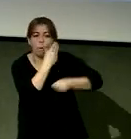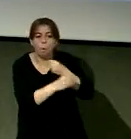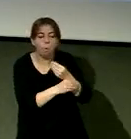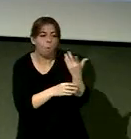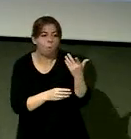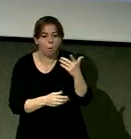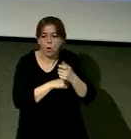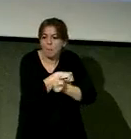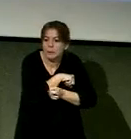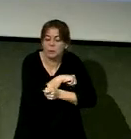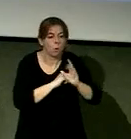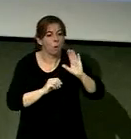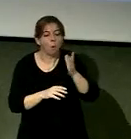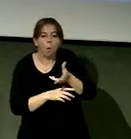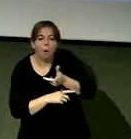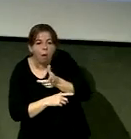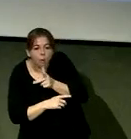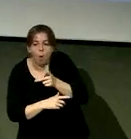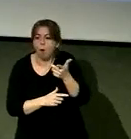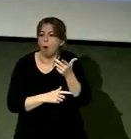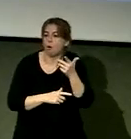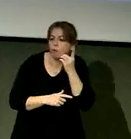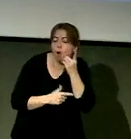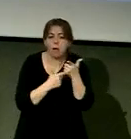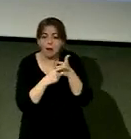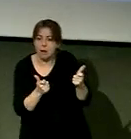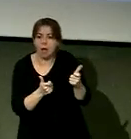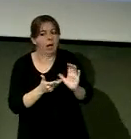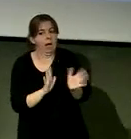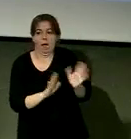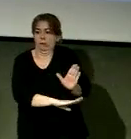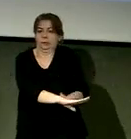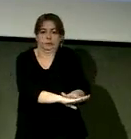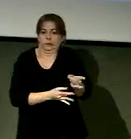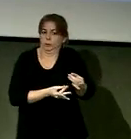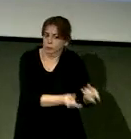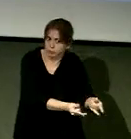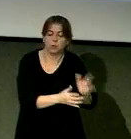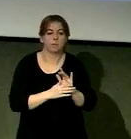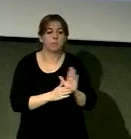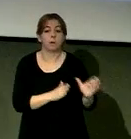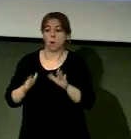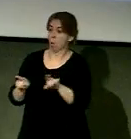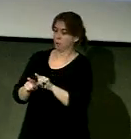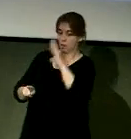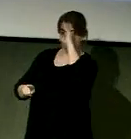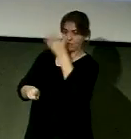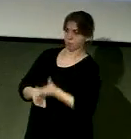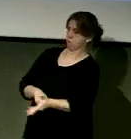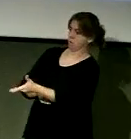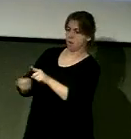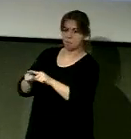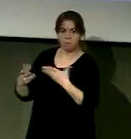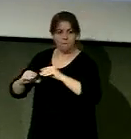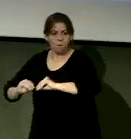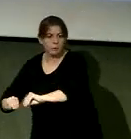de rechute postpartum. Et le deuxième point, c'est auprès des professionnels, en mettant en place des formations et des accompagnements